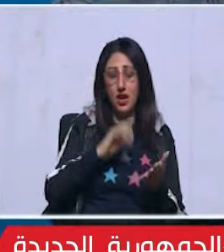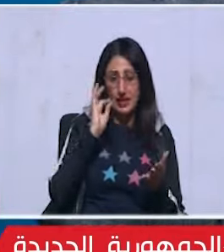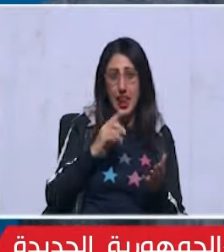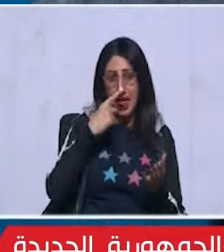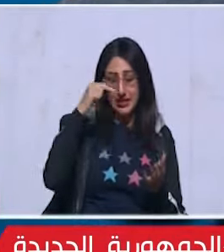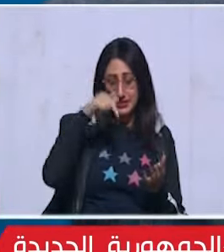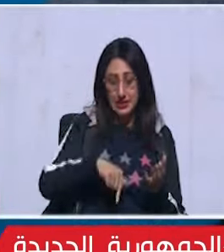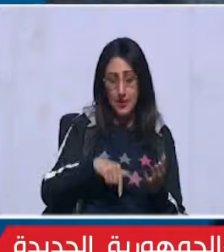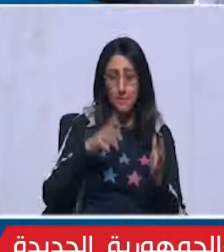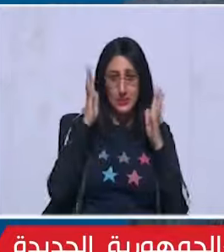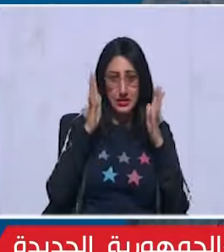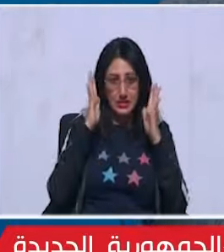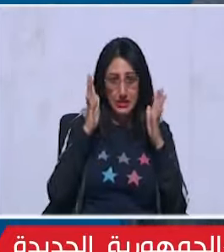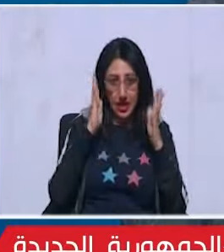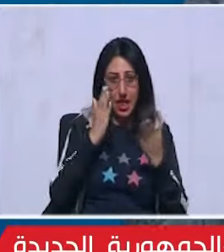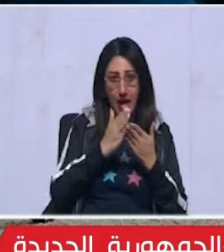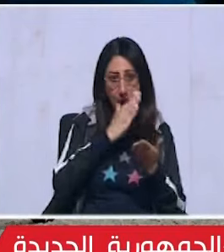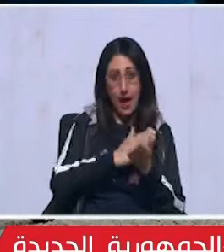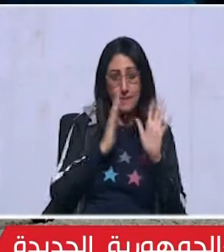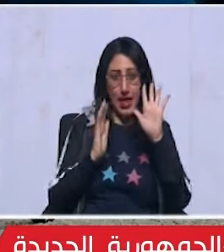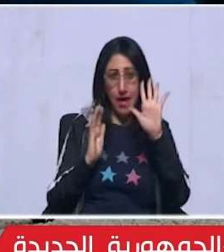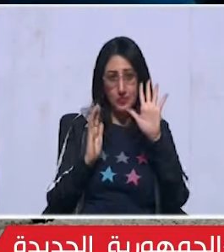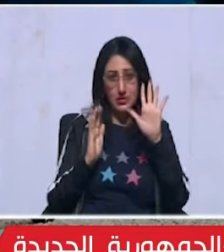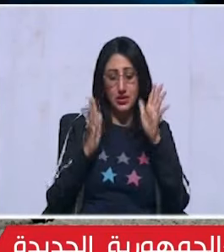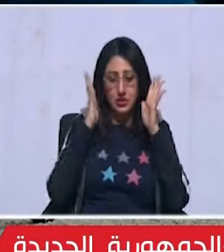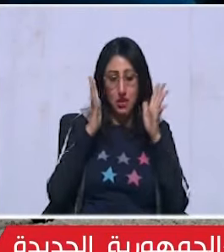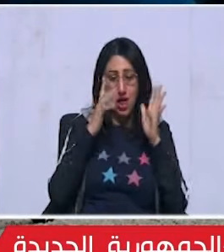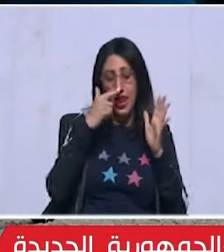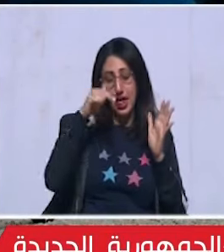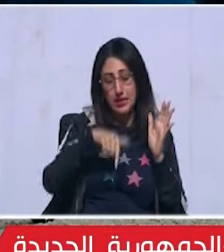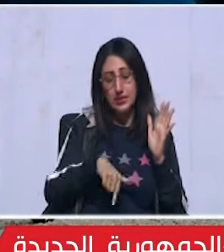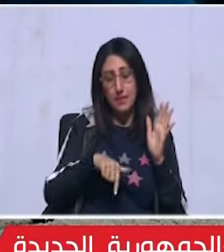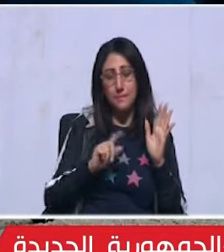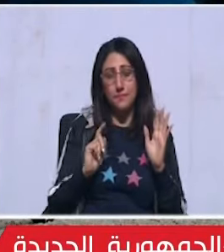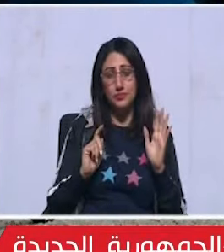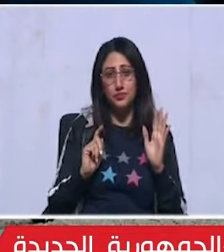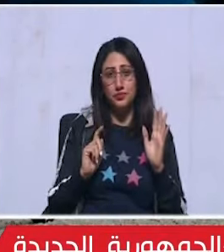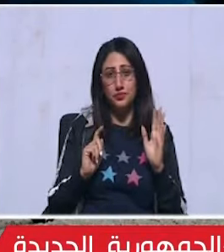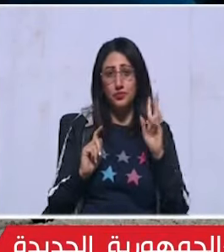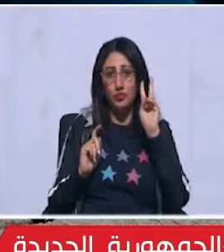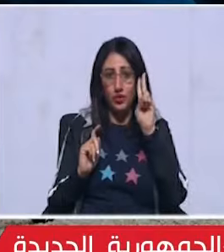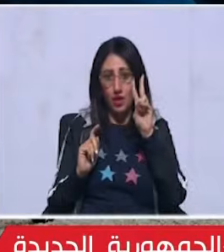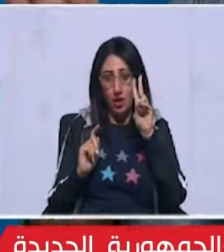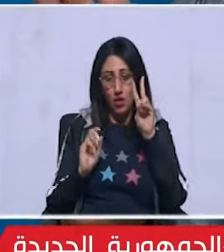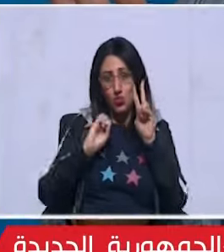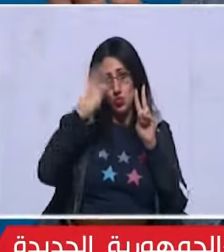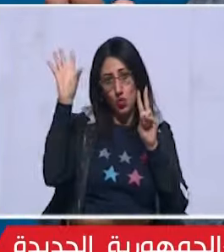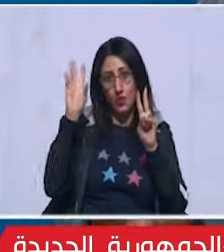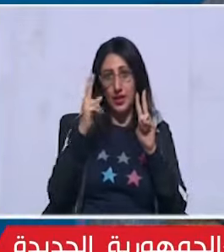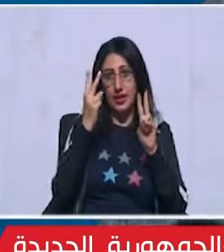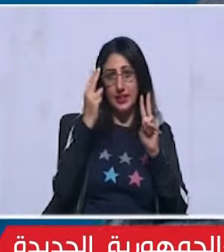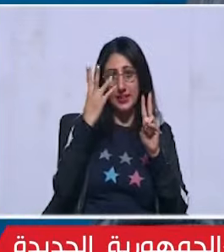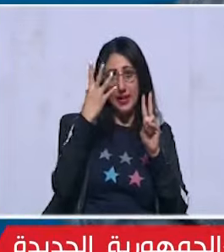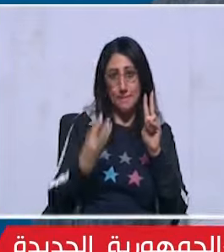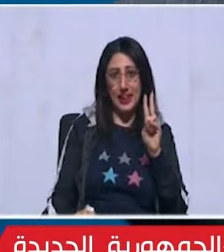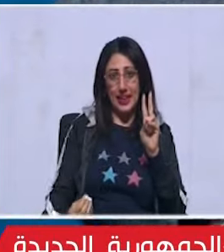فيه صلاه مفروض ض قبل الخمسه كان في صلاه اه يا فندم كانت عباره عن ايه عباره عن ركعتين في اول النهار وركعتين في اخر